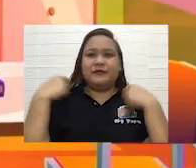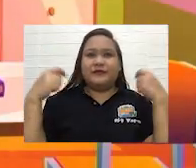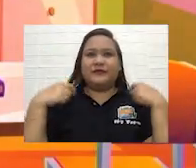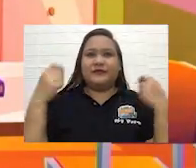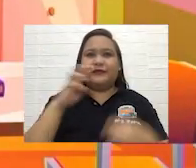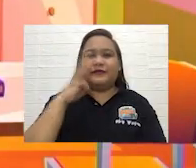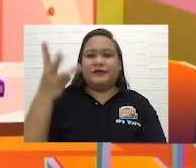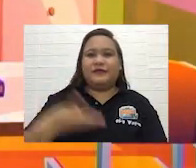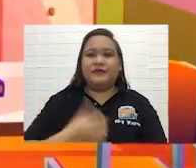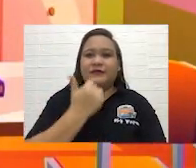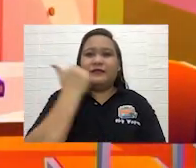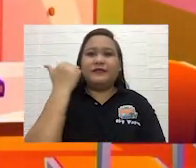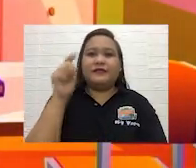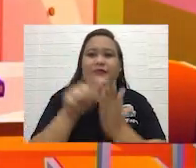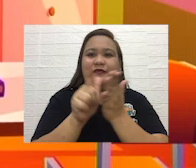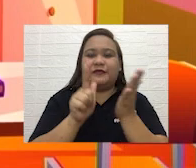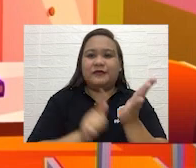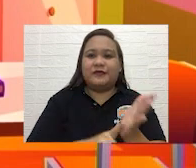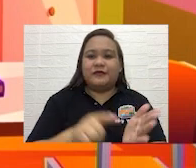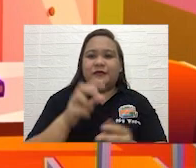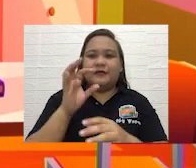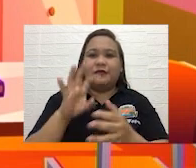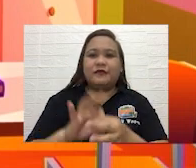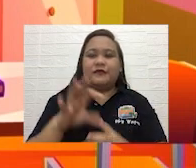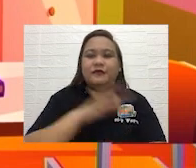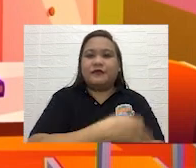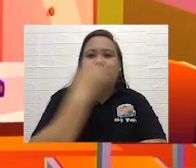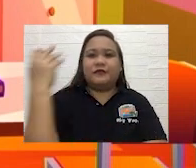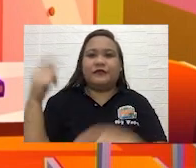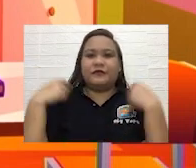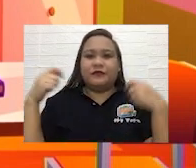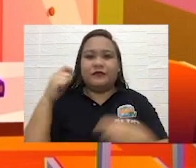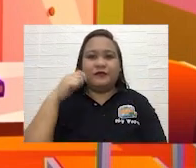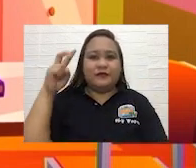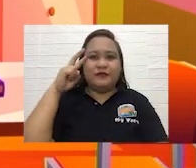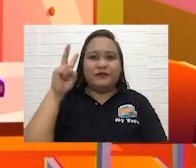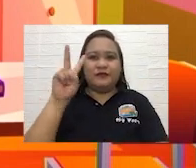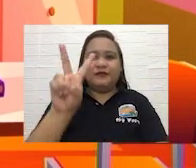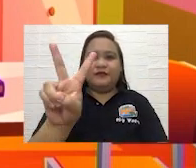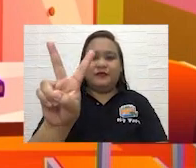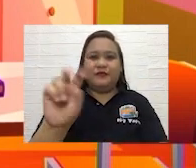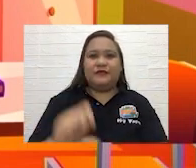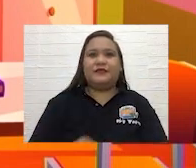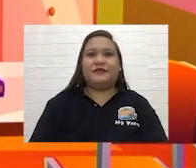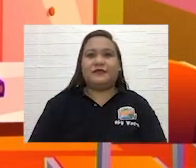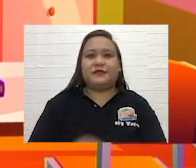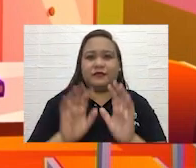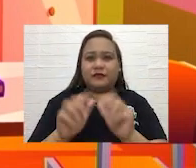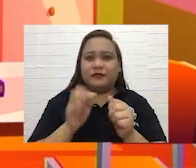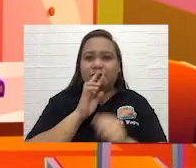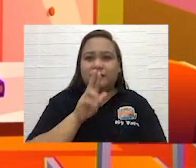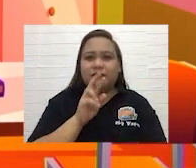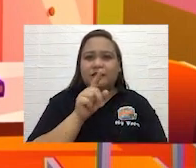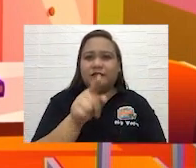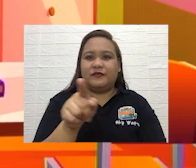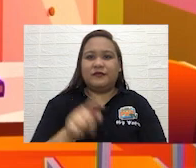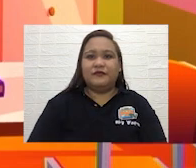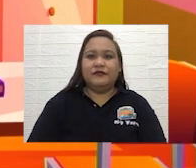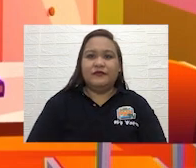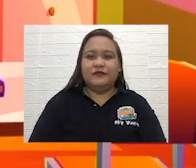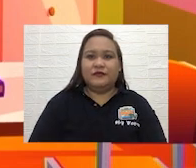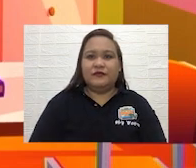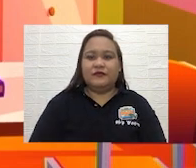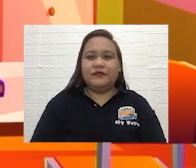Hello, Fernandino Teens! Welcome to another episode of Fernandino Teens TV Season 2. How are